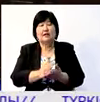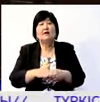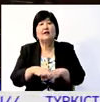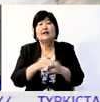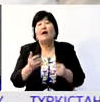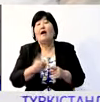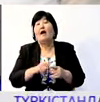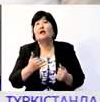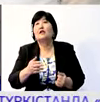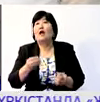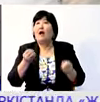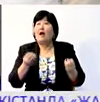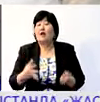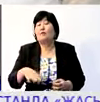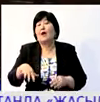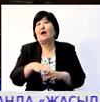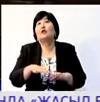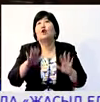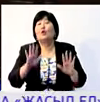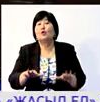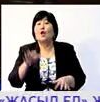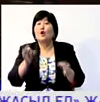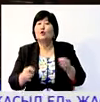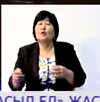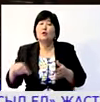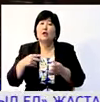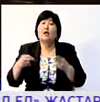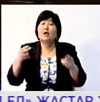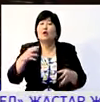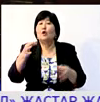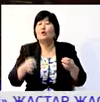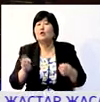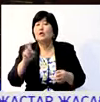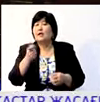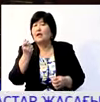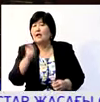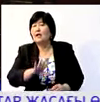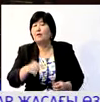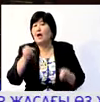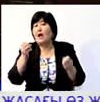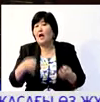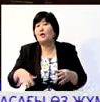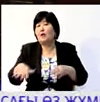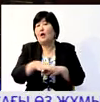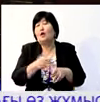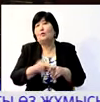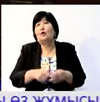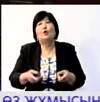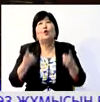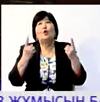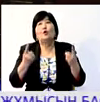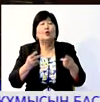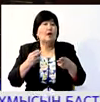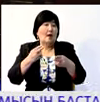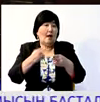халыққа. Әсіресе мына қарапайым халық. Орталыққа сотта келіп, өмірі соттың есігін көрмеген қарапайым халыққа ол үлкен әсер